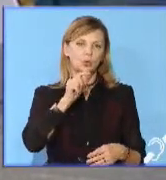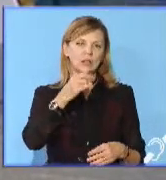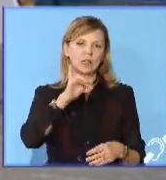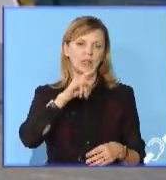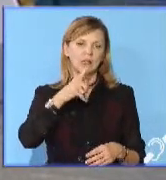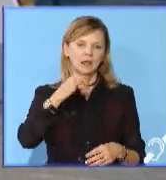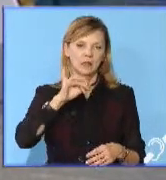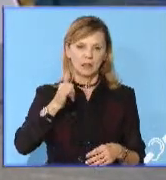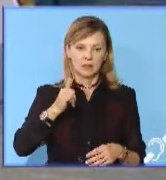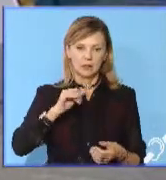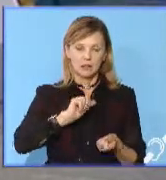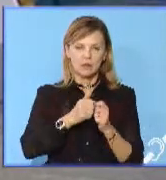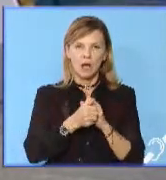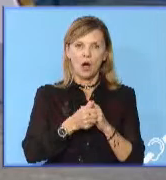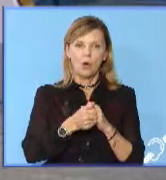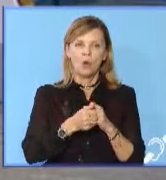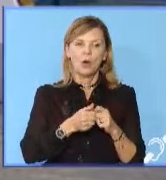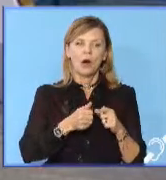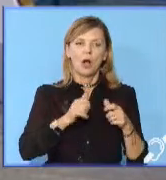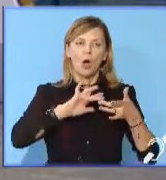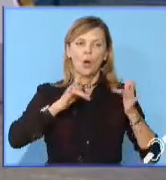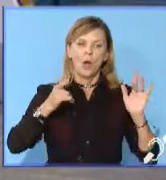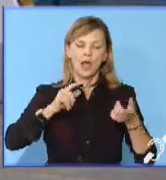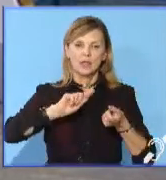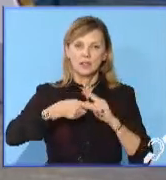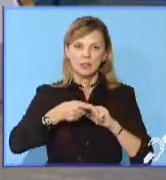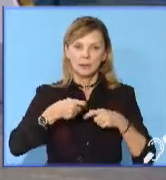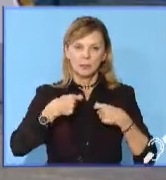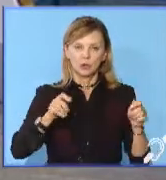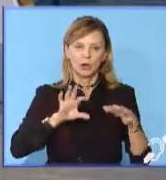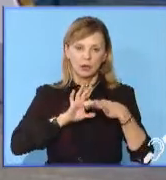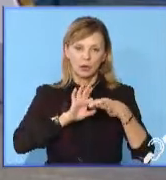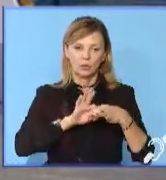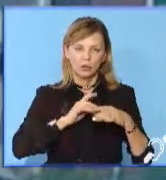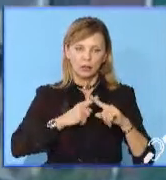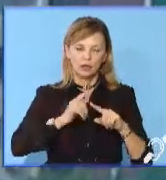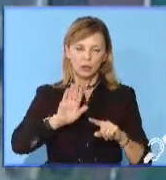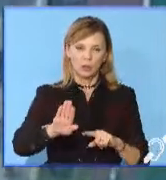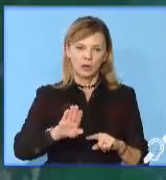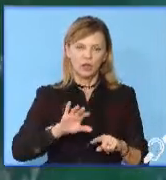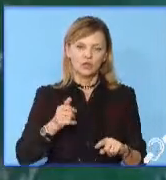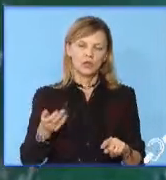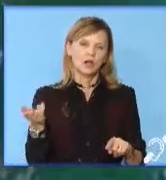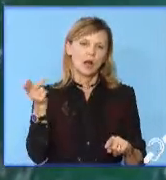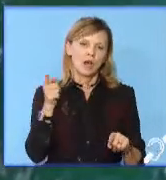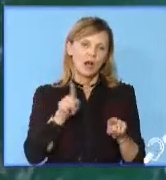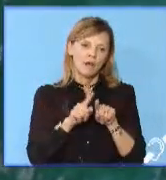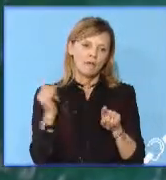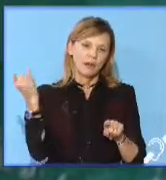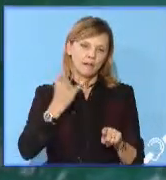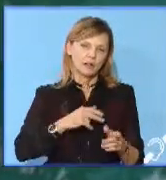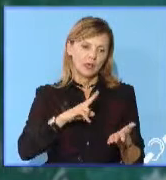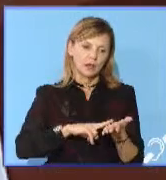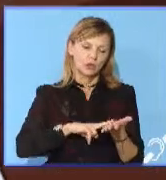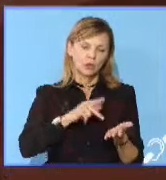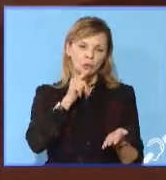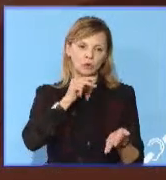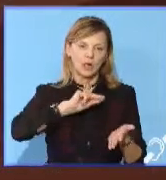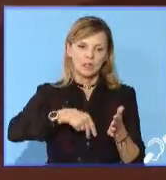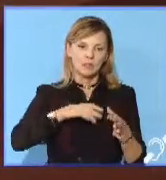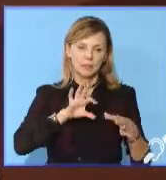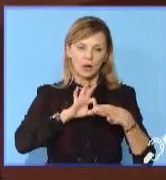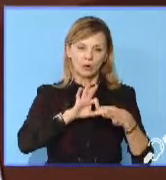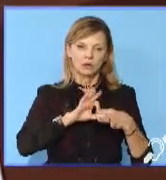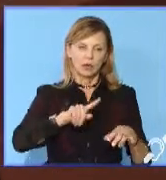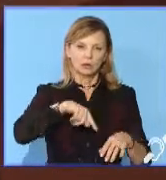sau alege varianta online pentru a schimba toate contractele cu aceștia, ci de asemenea revine la biroul notarial unde a semnat contractul în